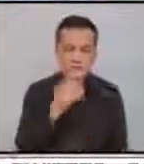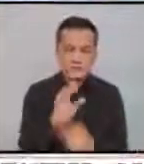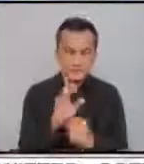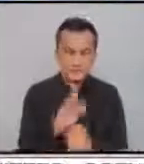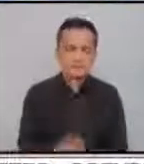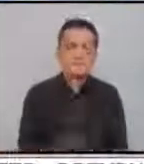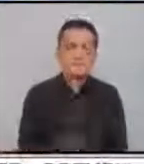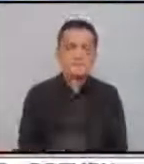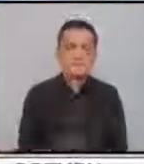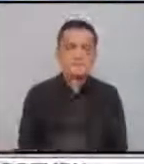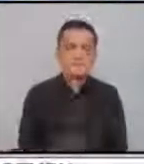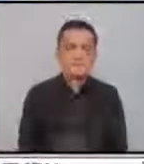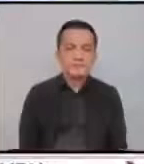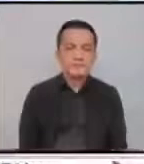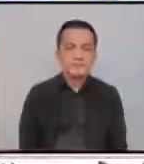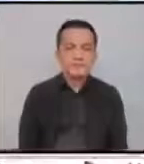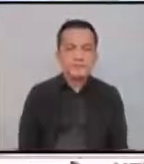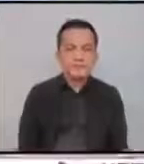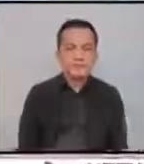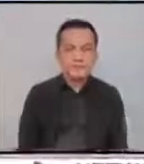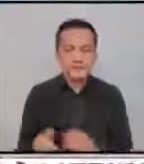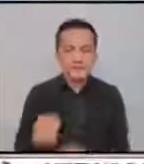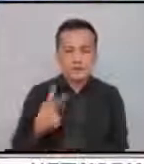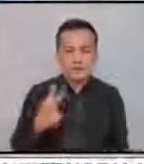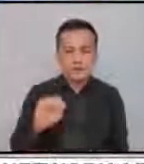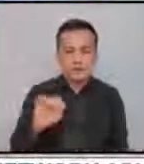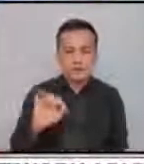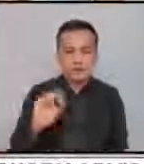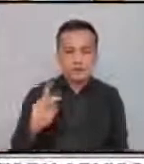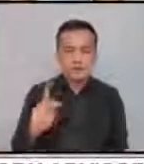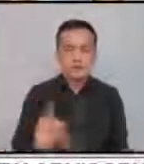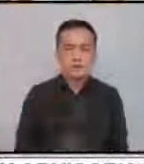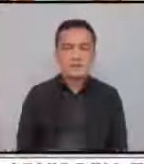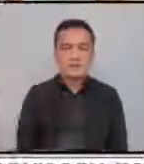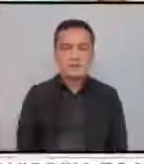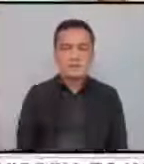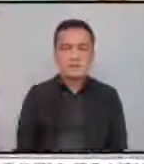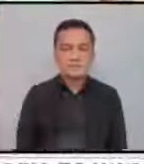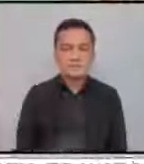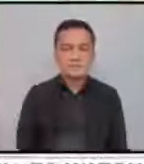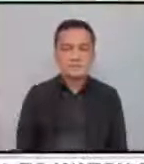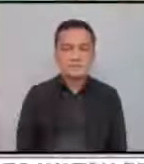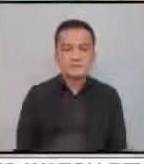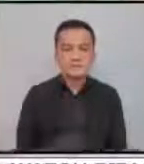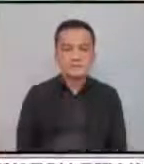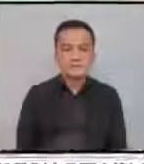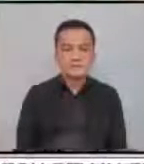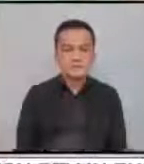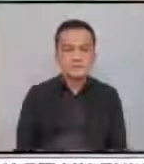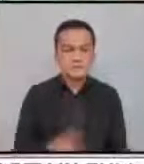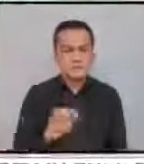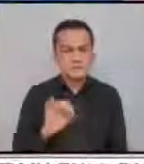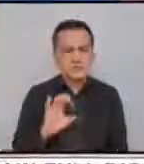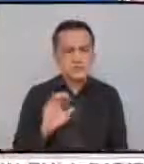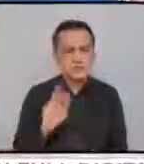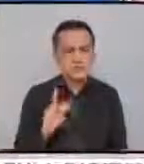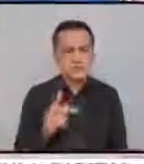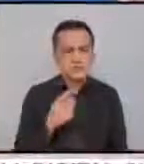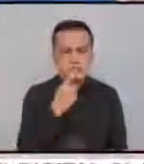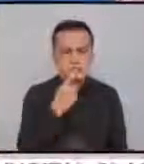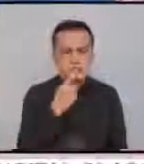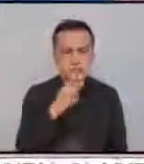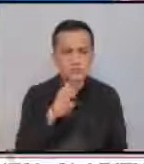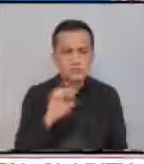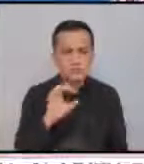step is put wick here. Ayan, yun yung parang ating mismo. Yes, ano tawag dyan? Wick and sustainer